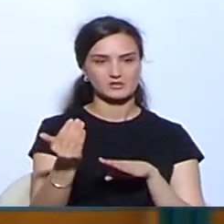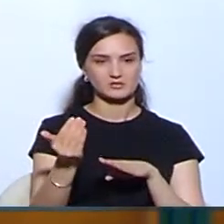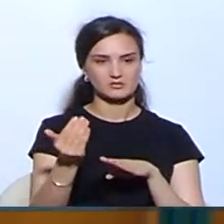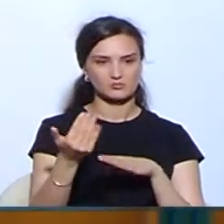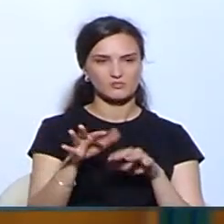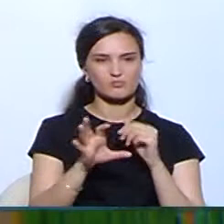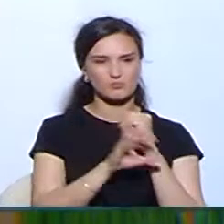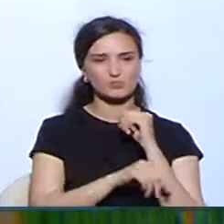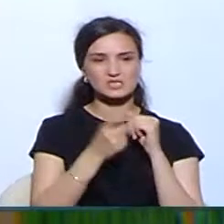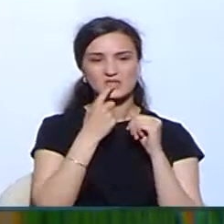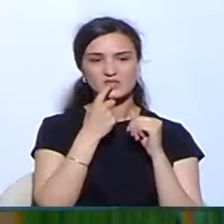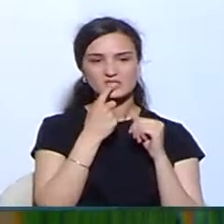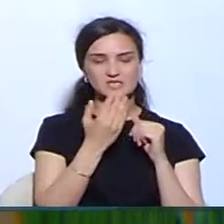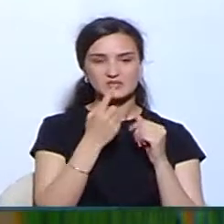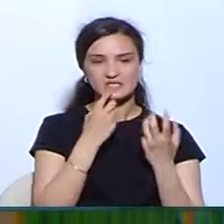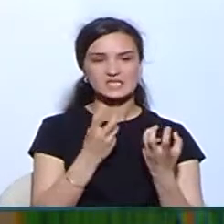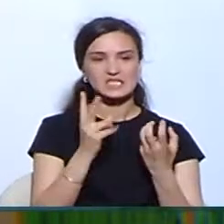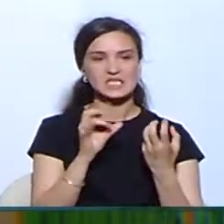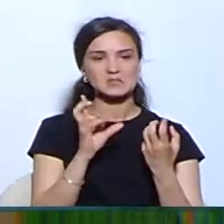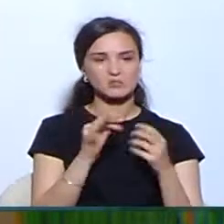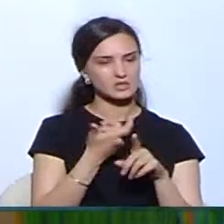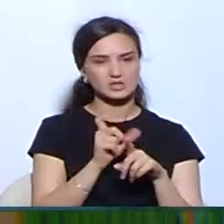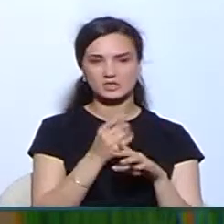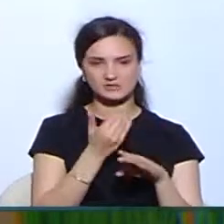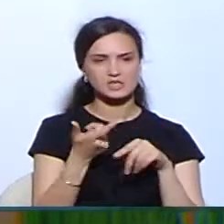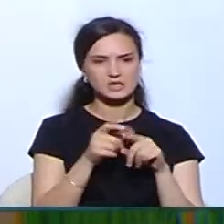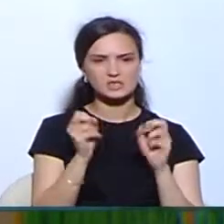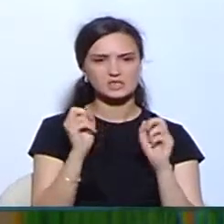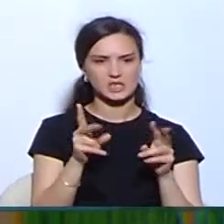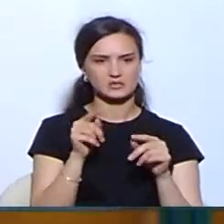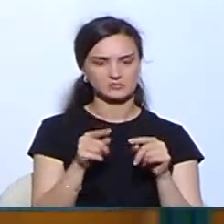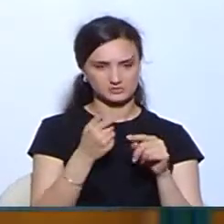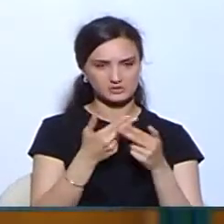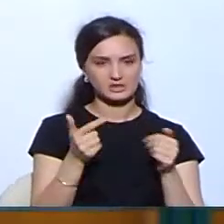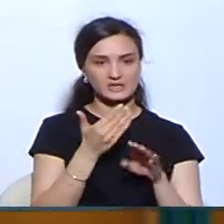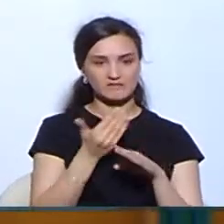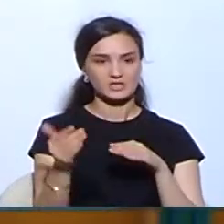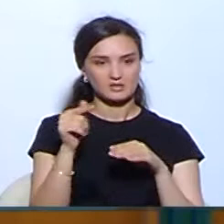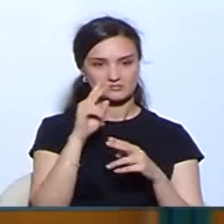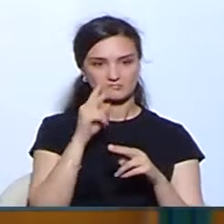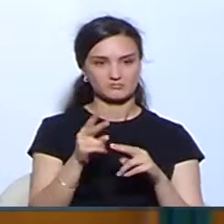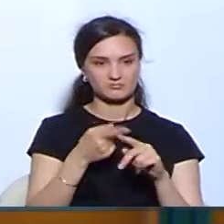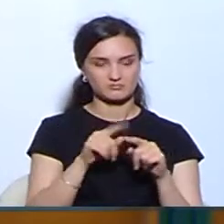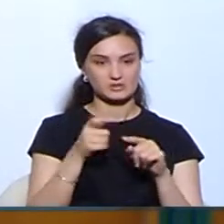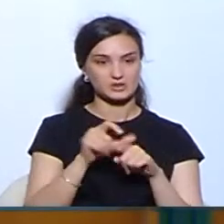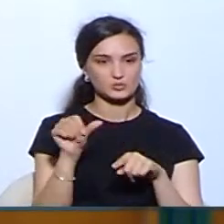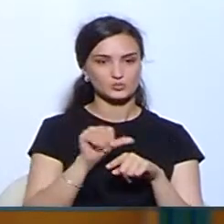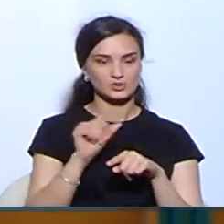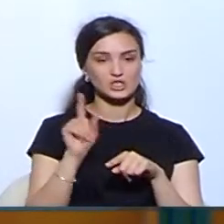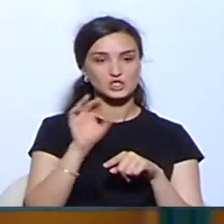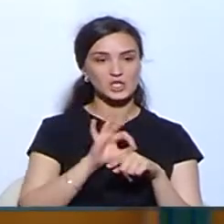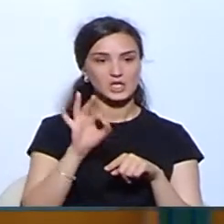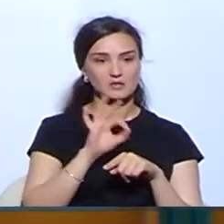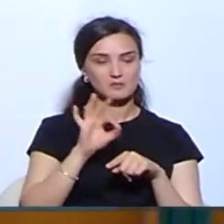ჩვენ ვლაპარაკობთ საკვერცხის კიბოზე, რომელიც ძალიან სახიფათოა ვერაგი. რომ გვიან ხდება, ეს გამოც ეს არის საკმაოდ ვერაგი. რაც შეიძლება